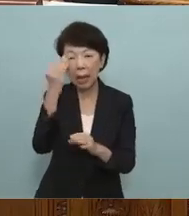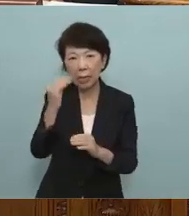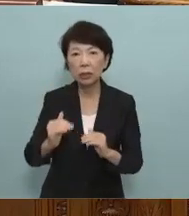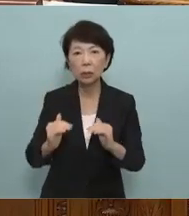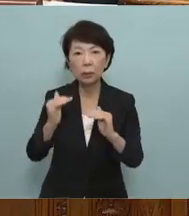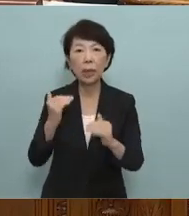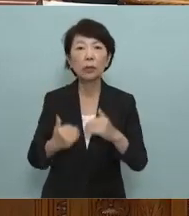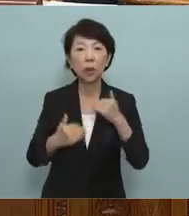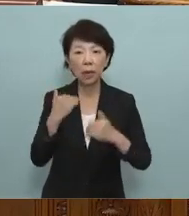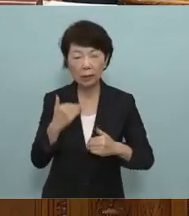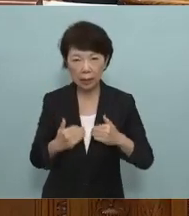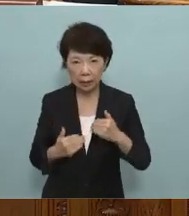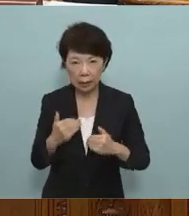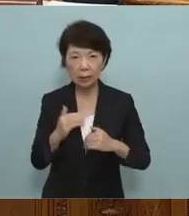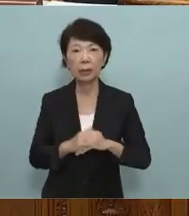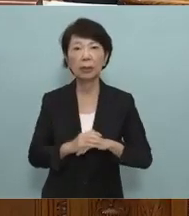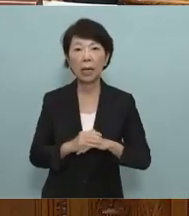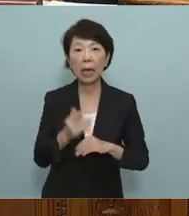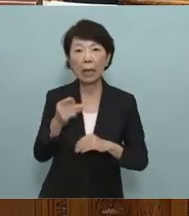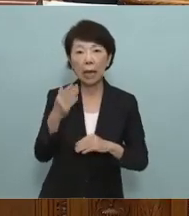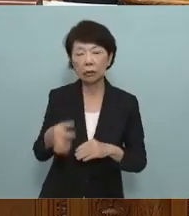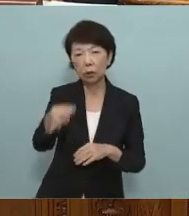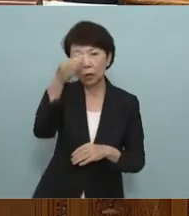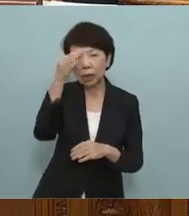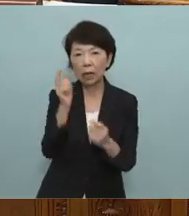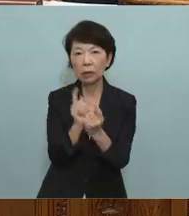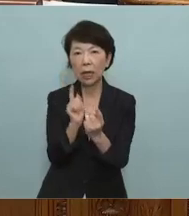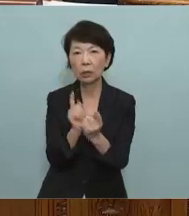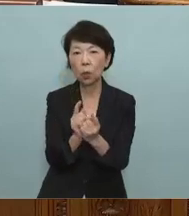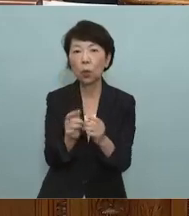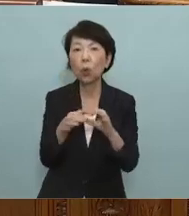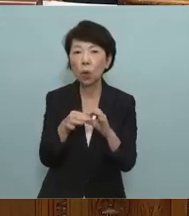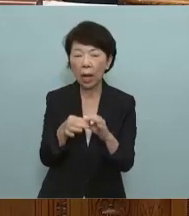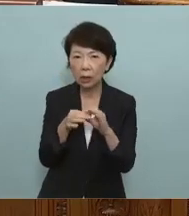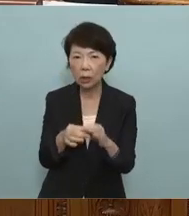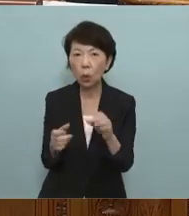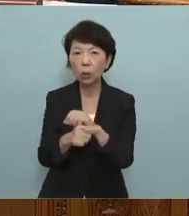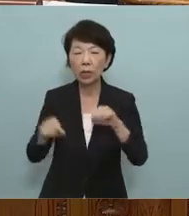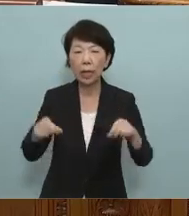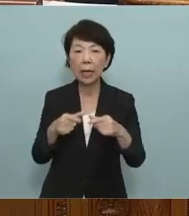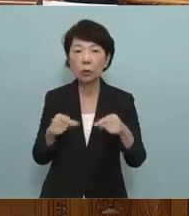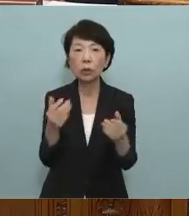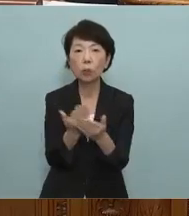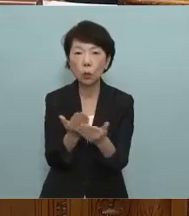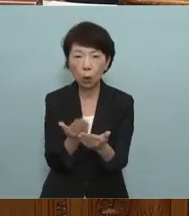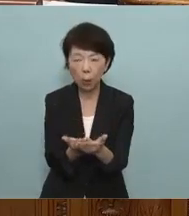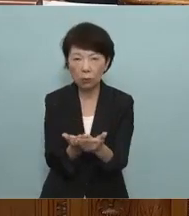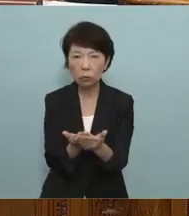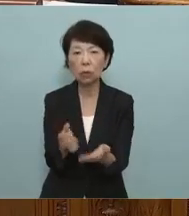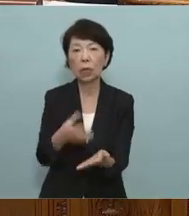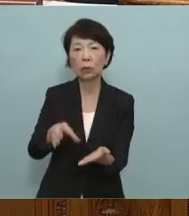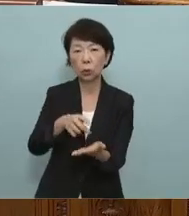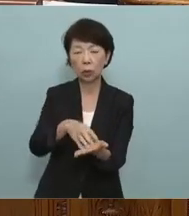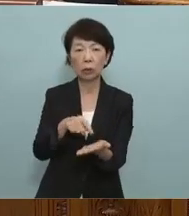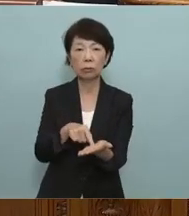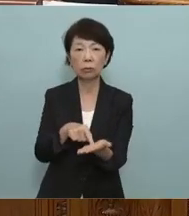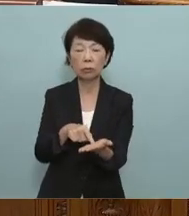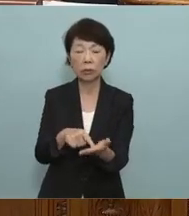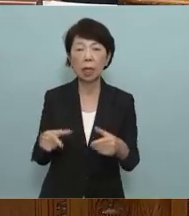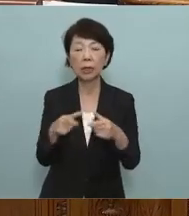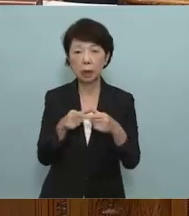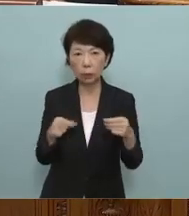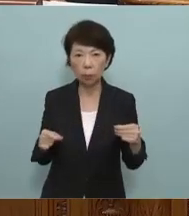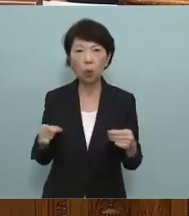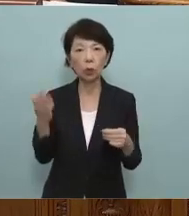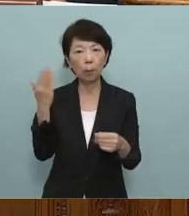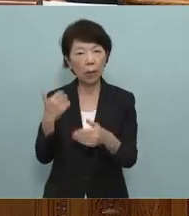迎するとともに、核被害の対処への関与を締約国に求める旨が述べられており、我が国の経